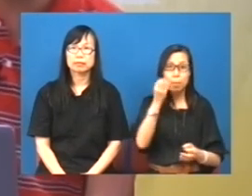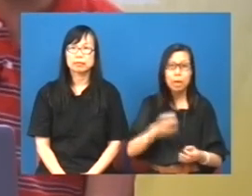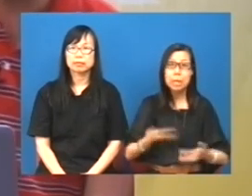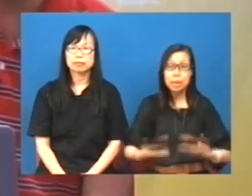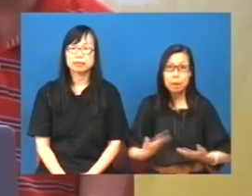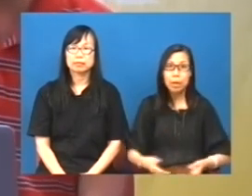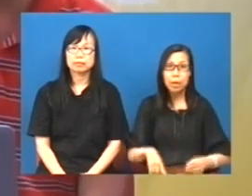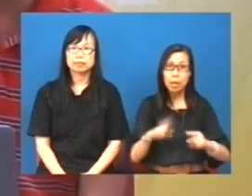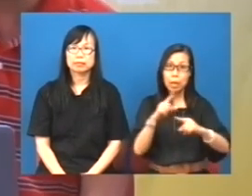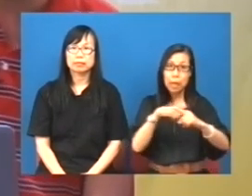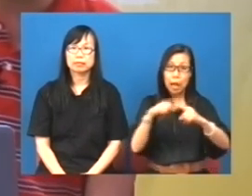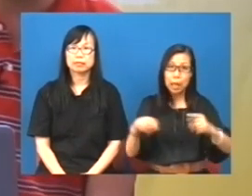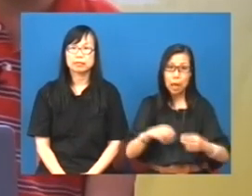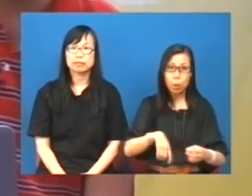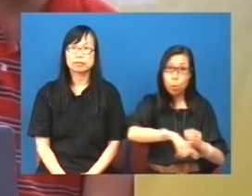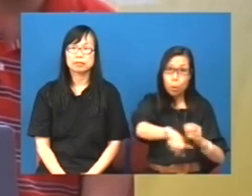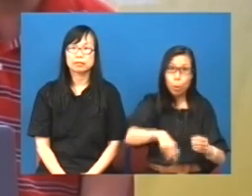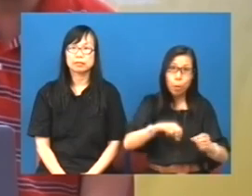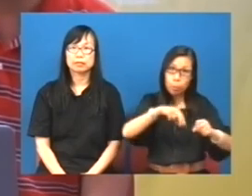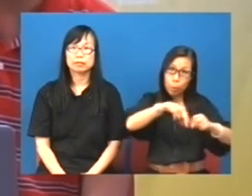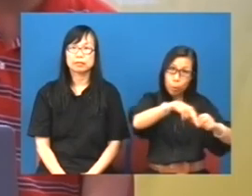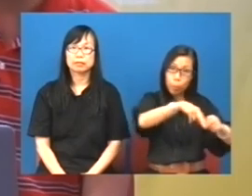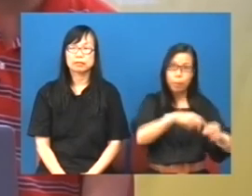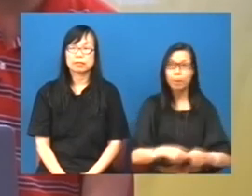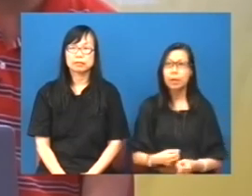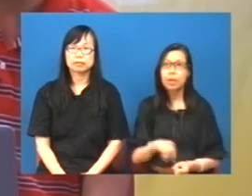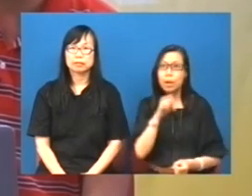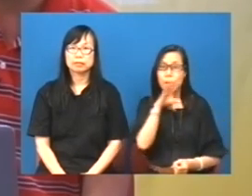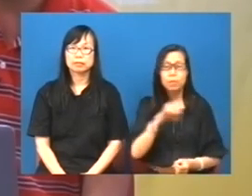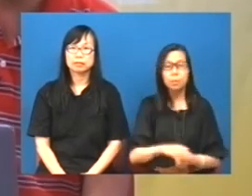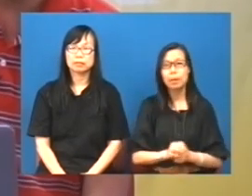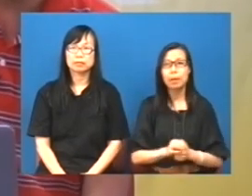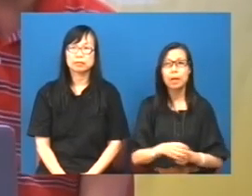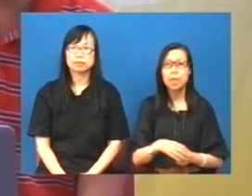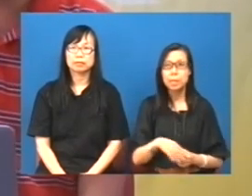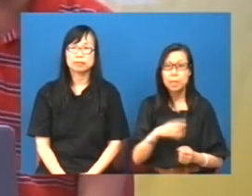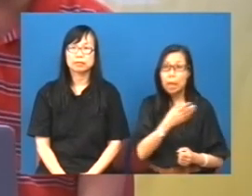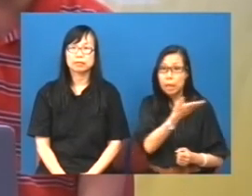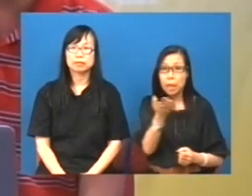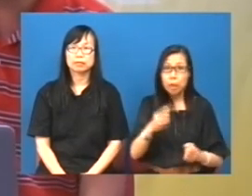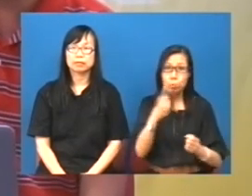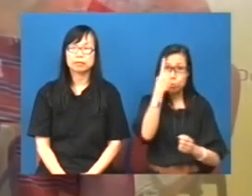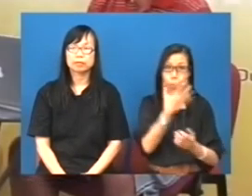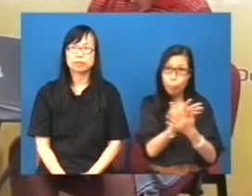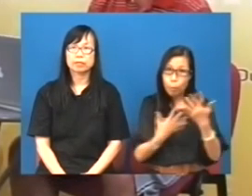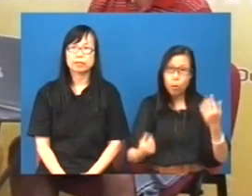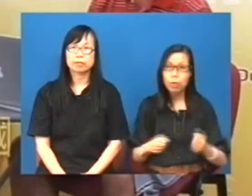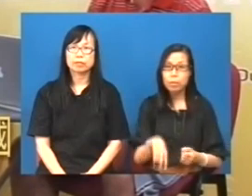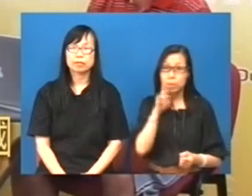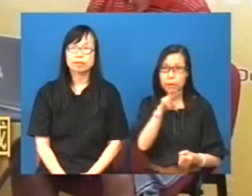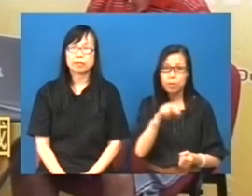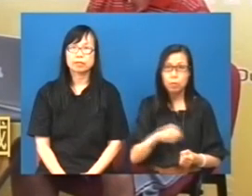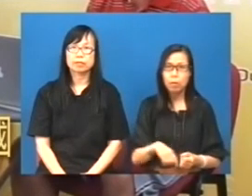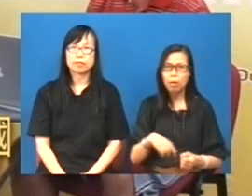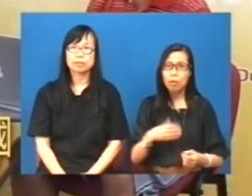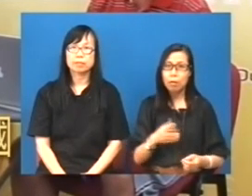這場球又成為了國際大笑話如果有朋友留意到上網也有見到為何我們去大球場